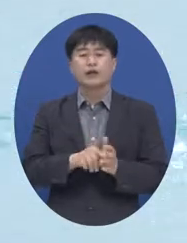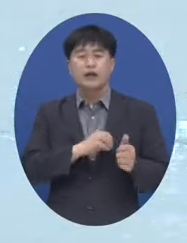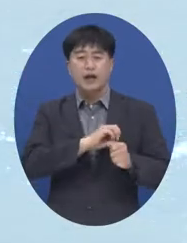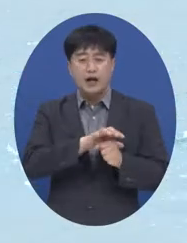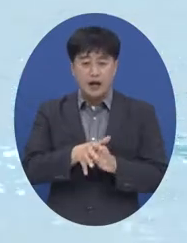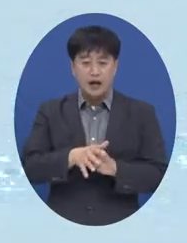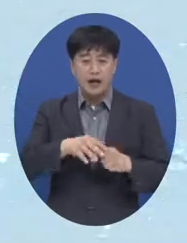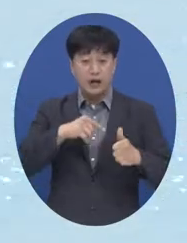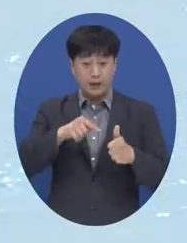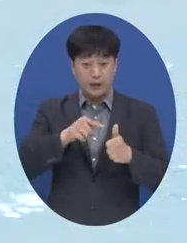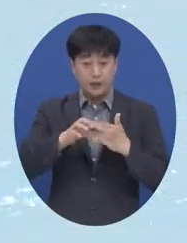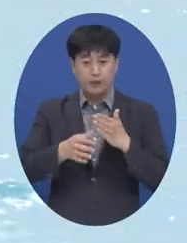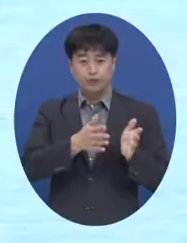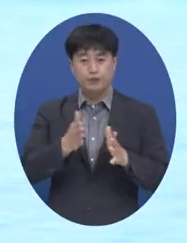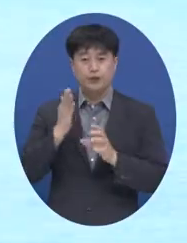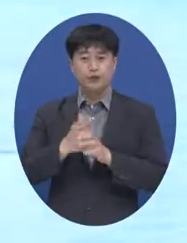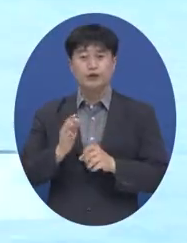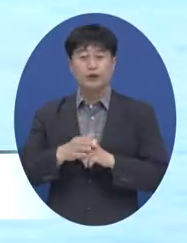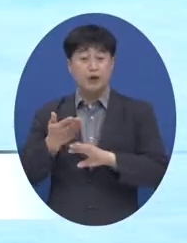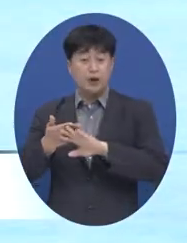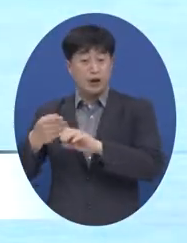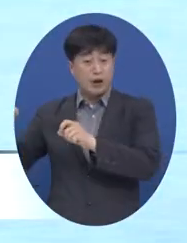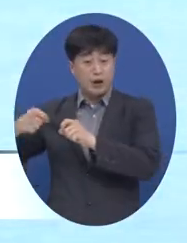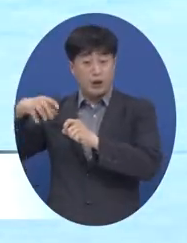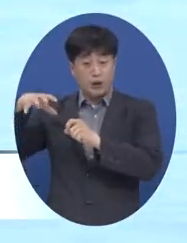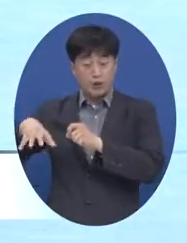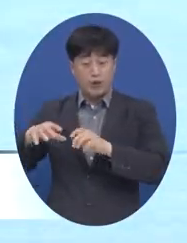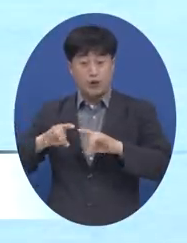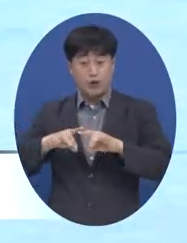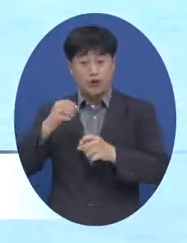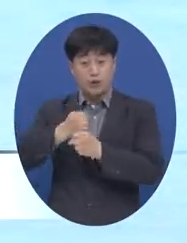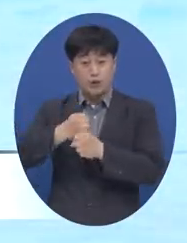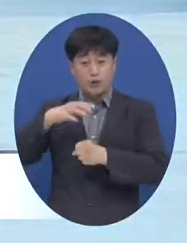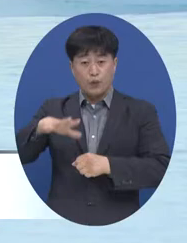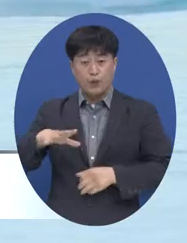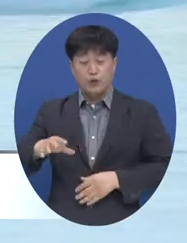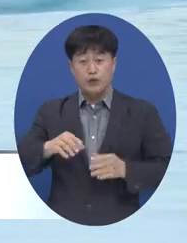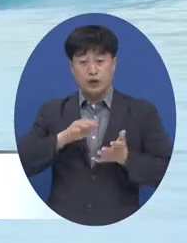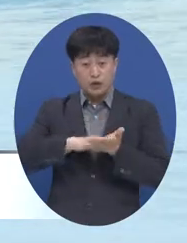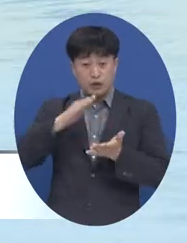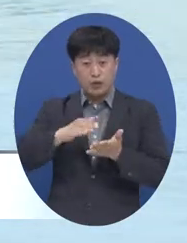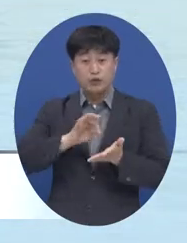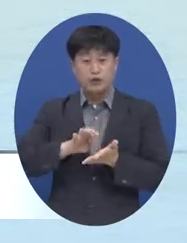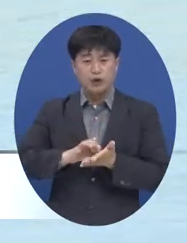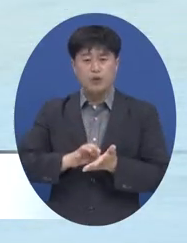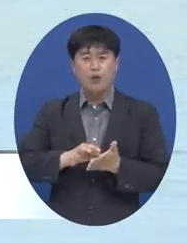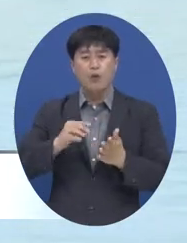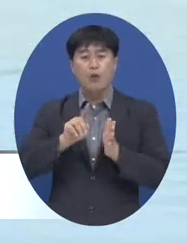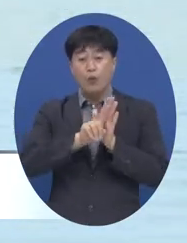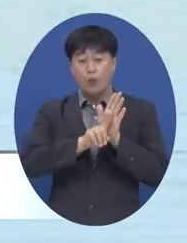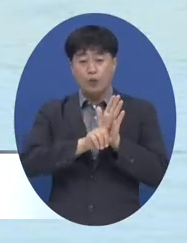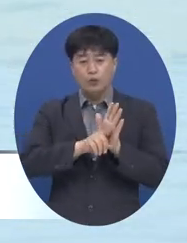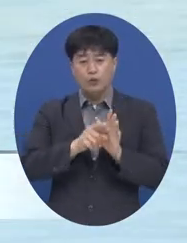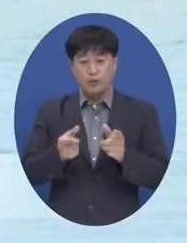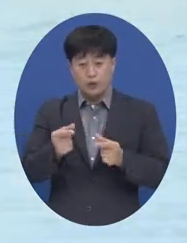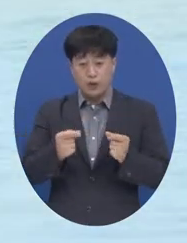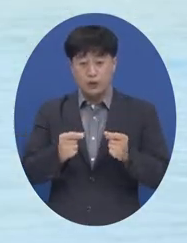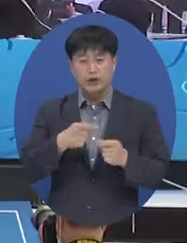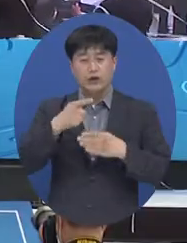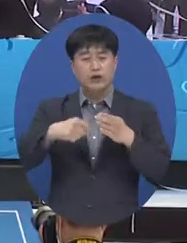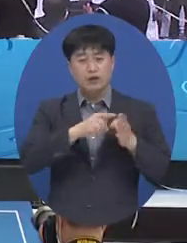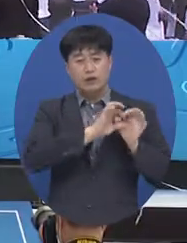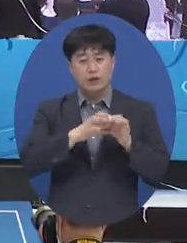프로그램도 준비 중입니다. 인근 발전소의 폐열을 이용해 수온을 일정하게 유지하기 때문에 사계절 내내 즐길 수 있다는 게